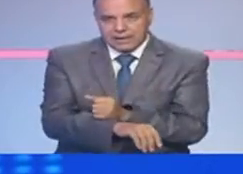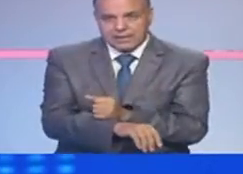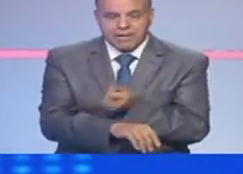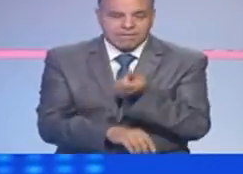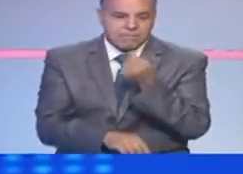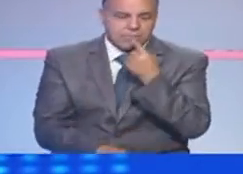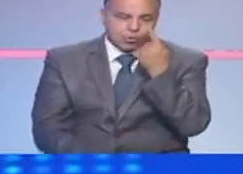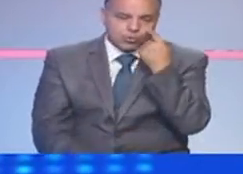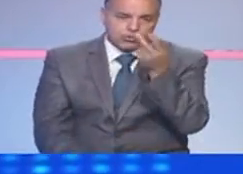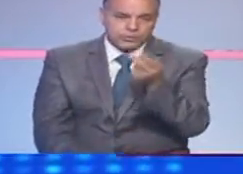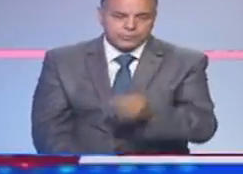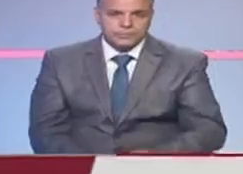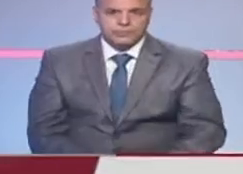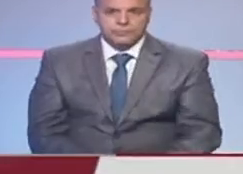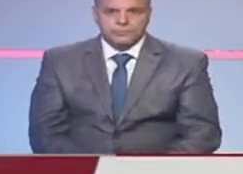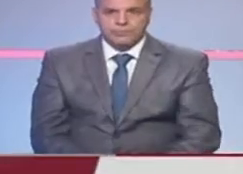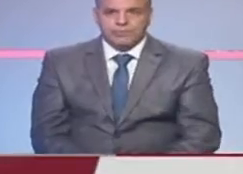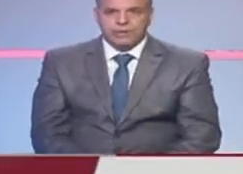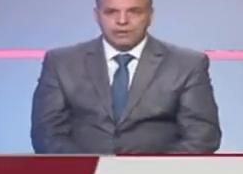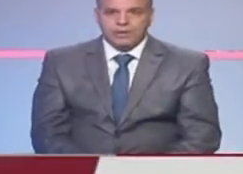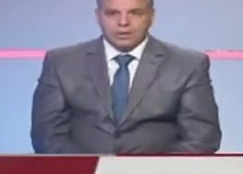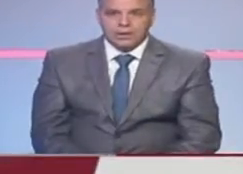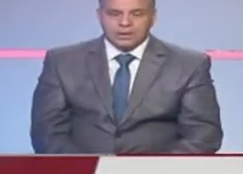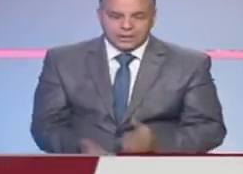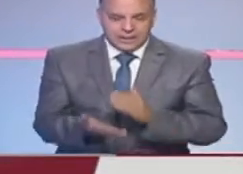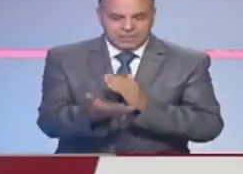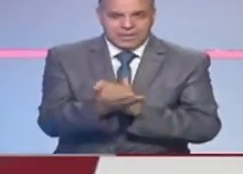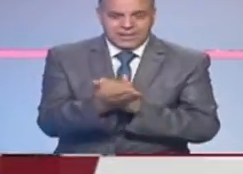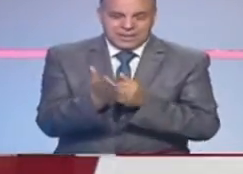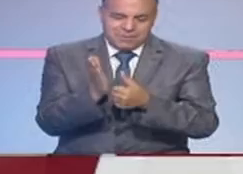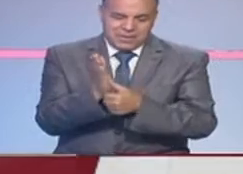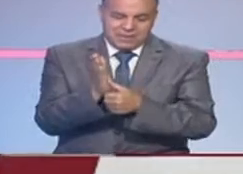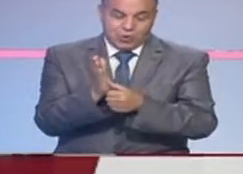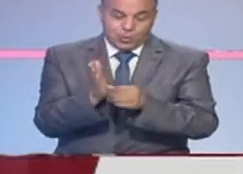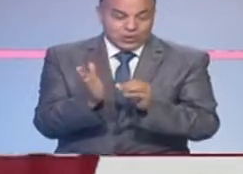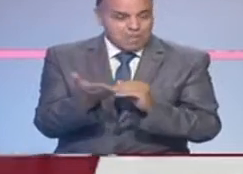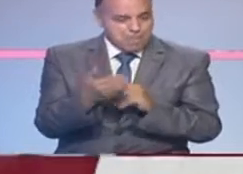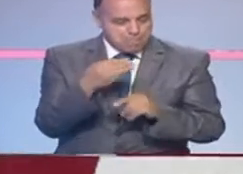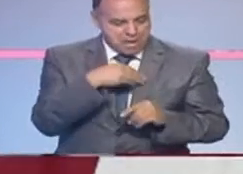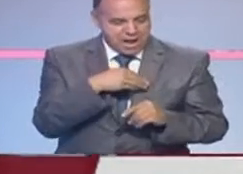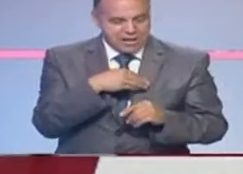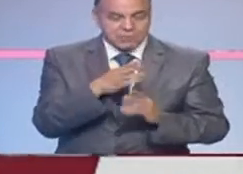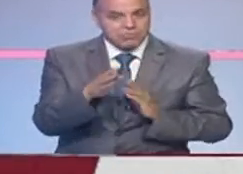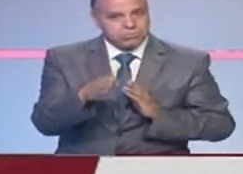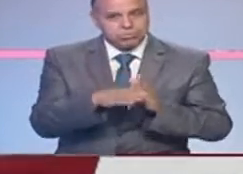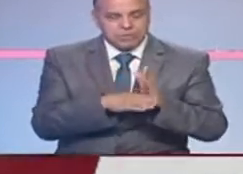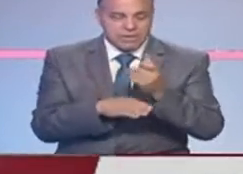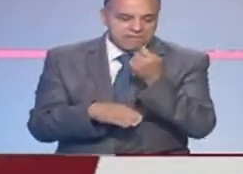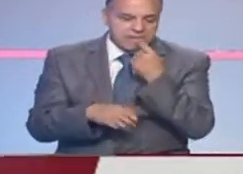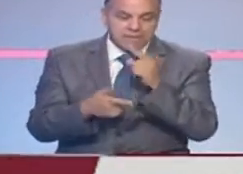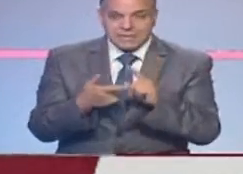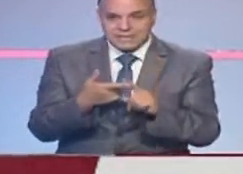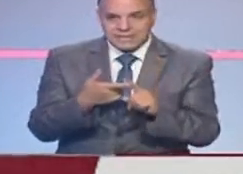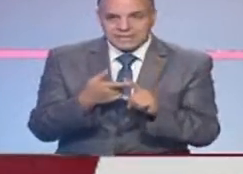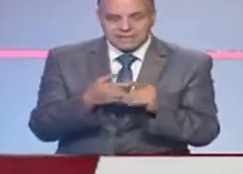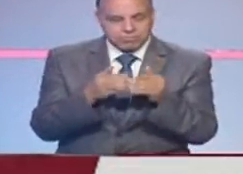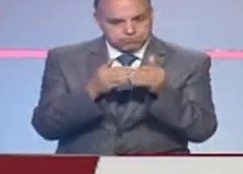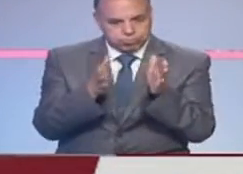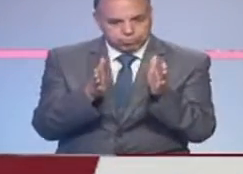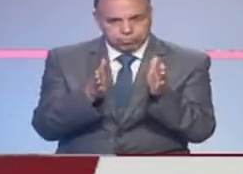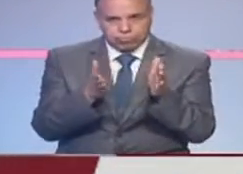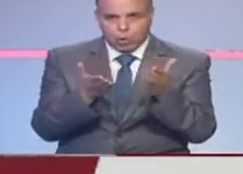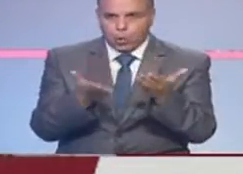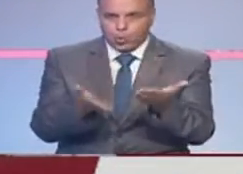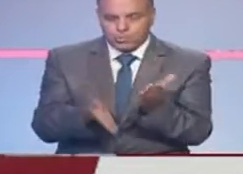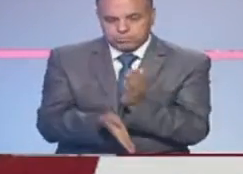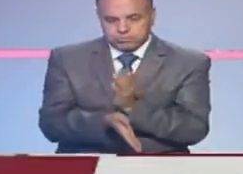الصيدليات محملين بطاقات تعريفهم الوطنيه توجه الى الصيدليات التي فتحت ابوابها